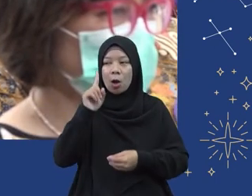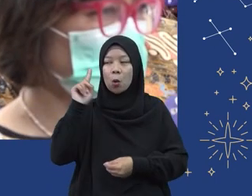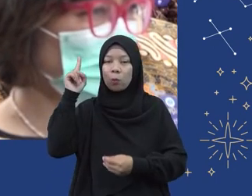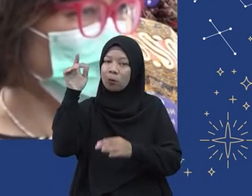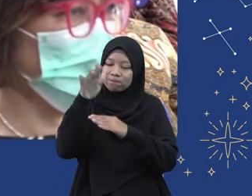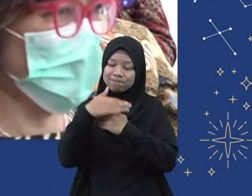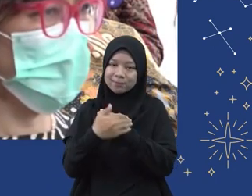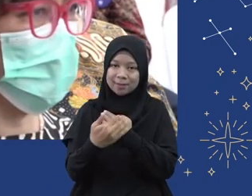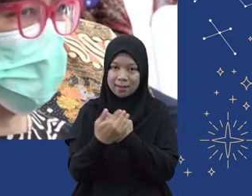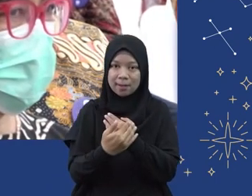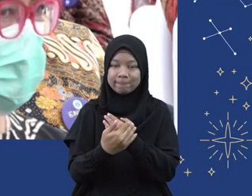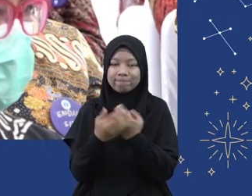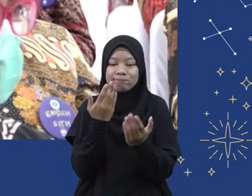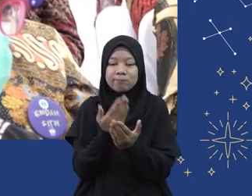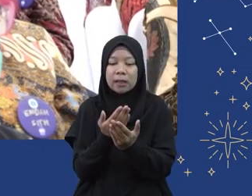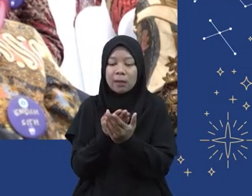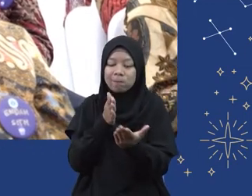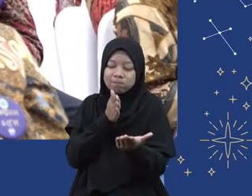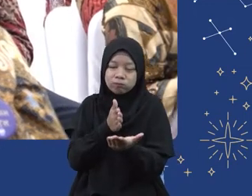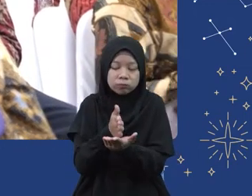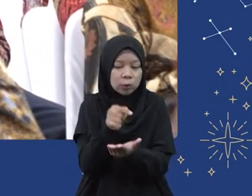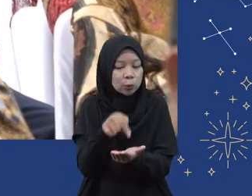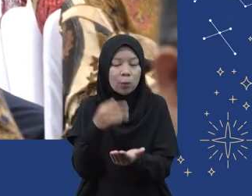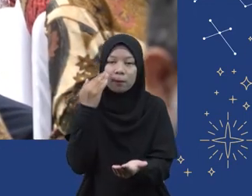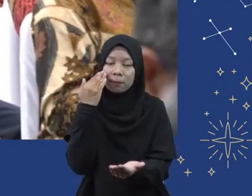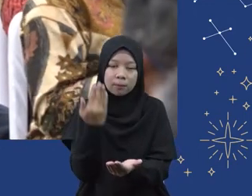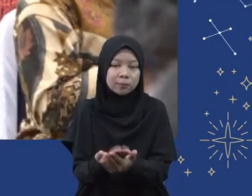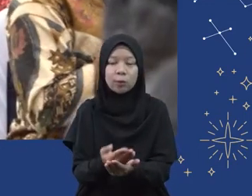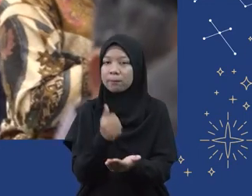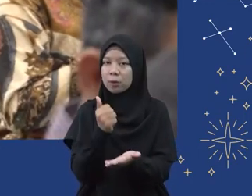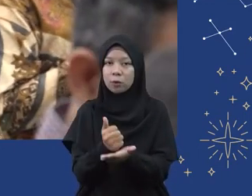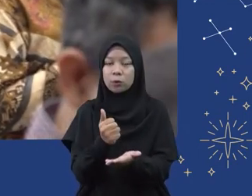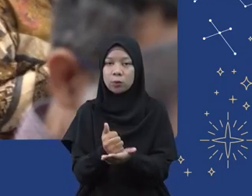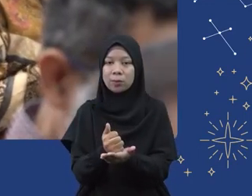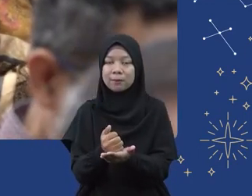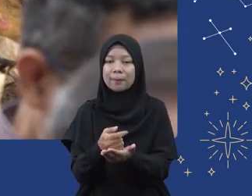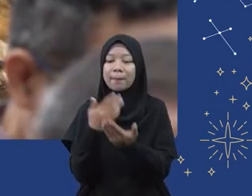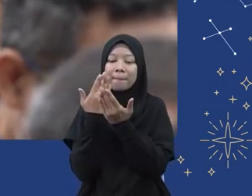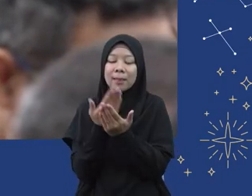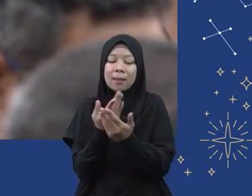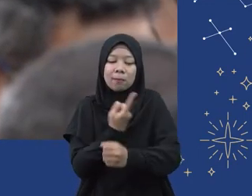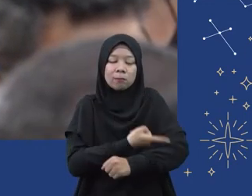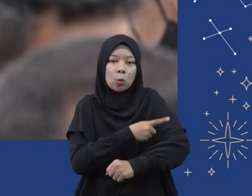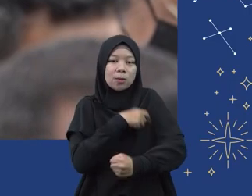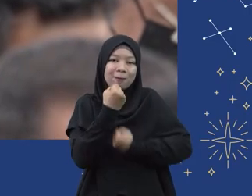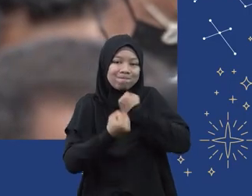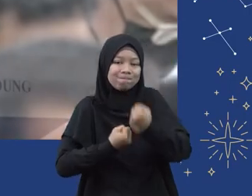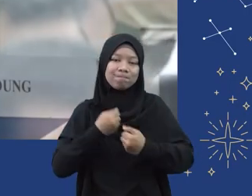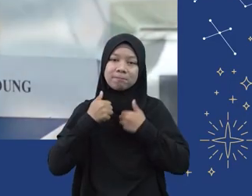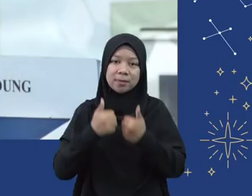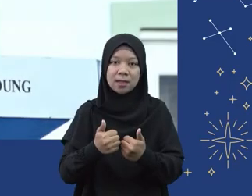penyayang tunjukkanlah yang benar itu benar dan berilah kekuatan kepada kami untuk dapat melaksanakannya dan